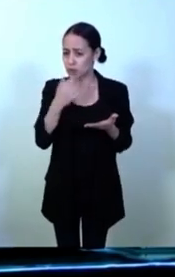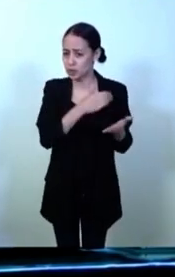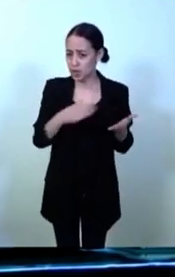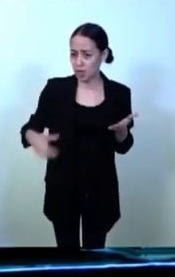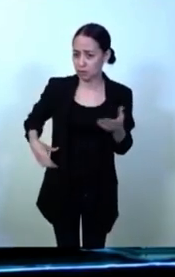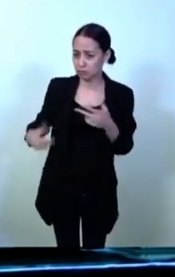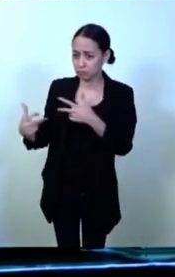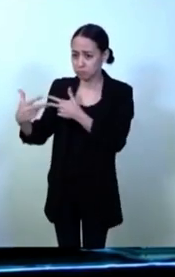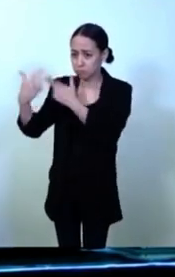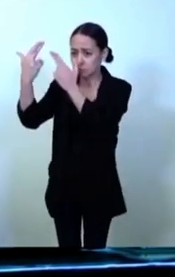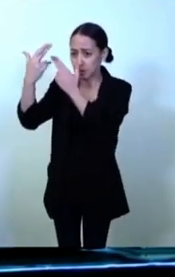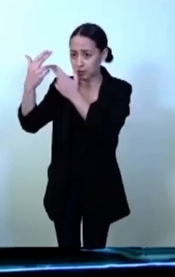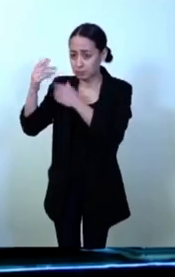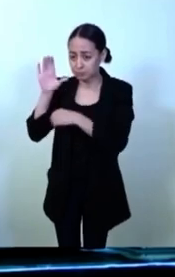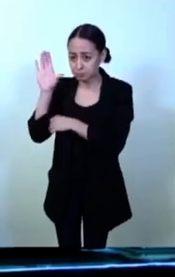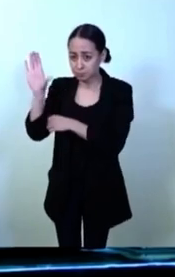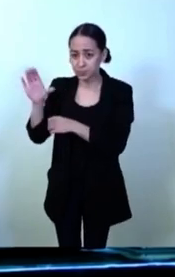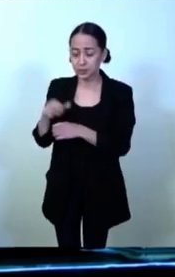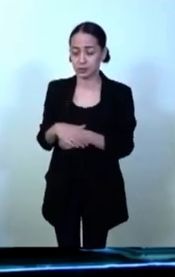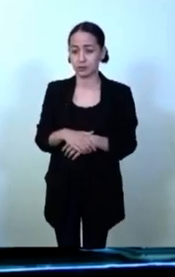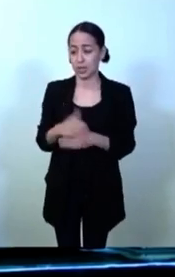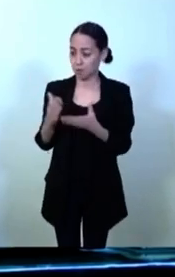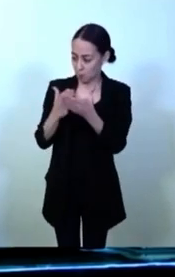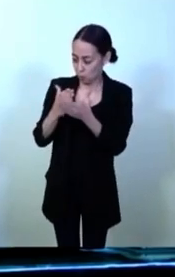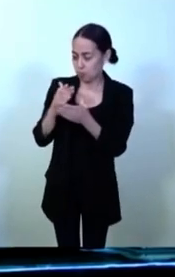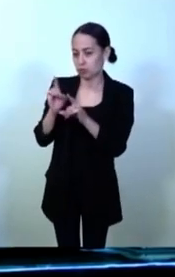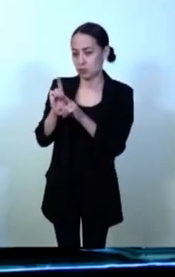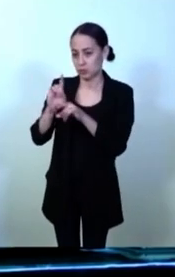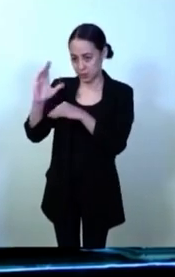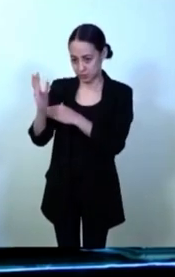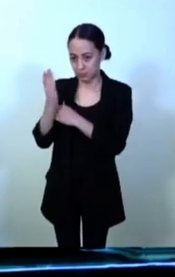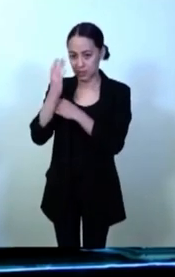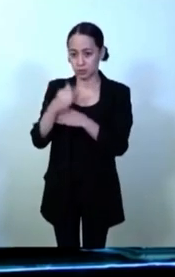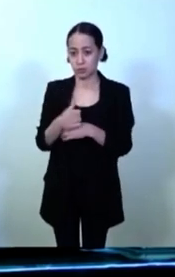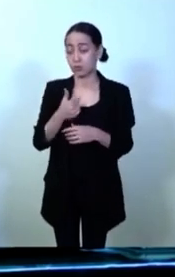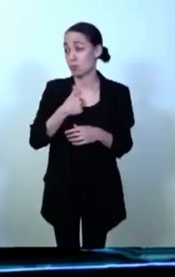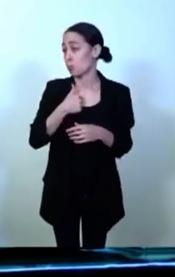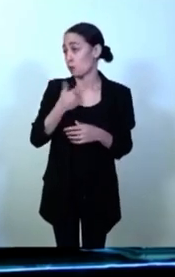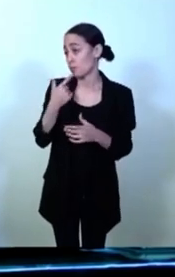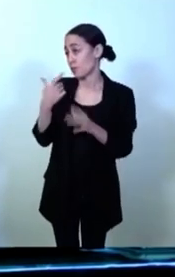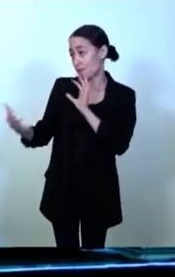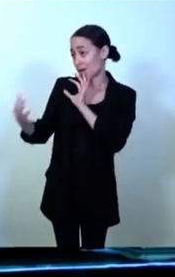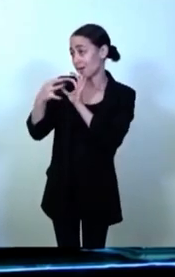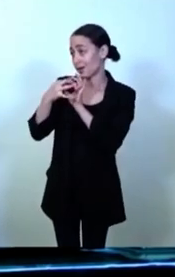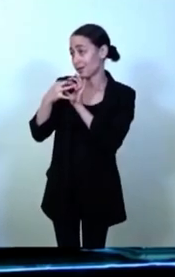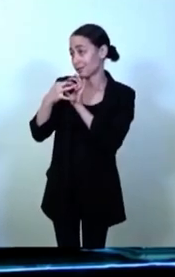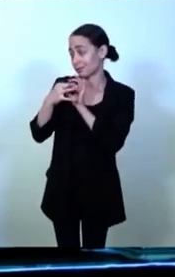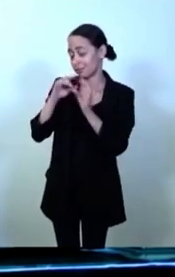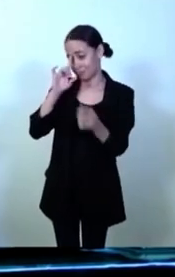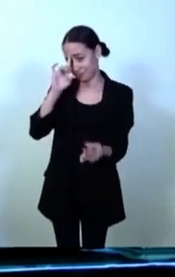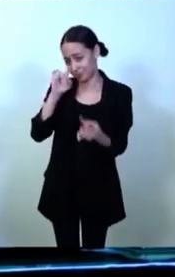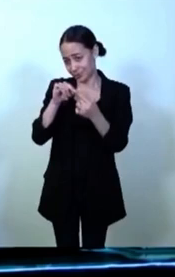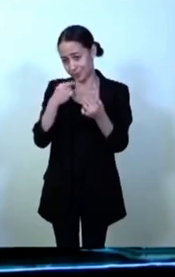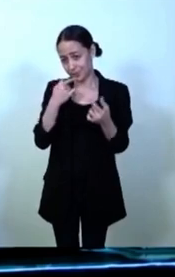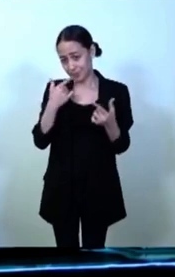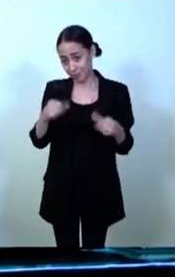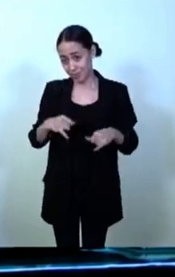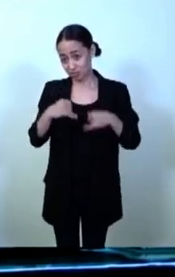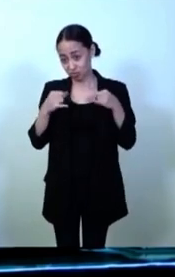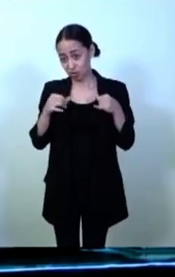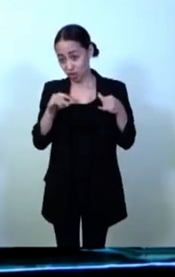au travers du projet de mandature. Avec qui me concerne, si vous permettez, un focus sur les projets qui touchent les plus jeunes d'entre